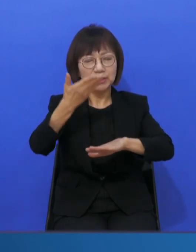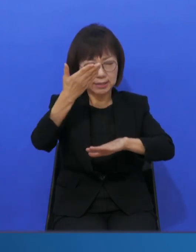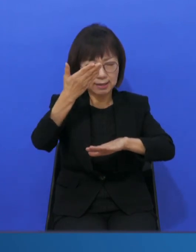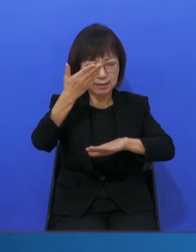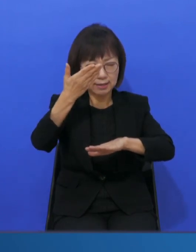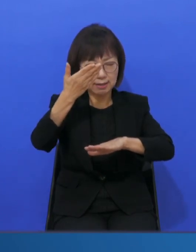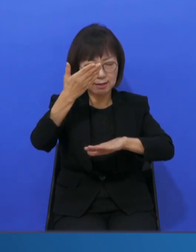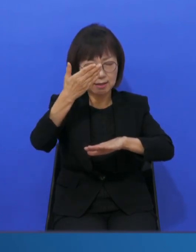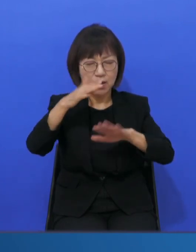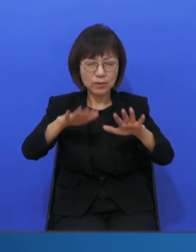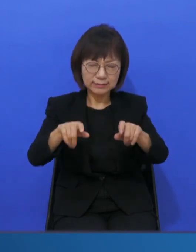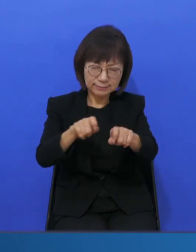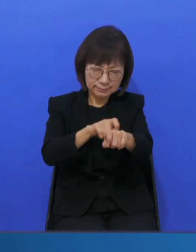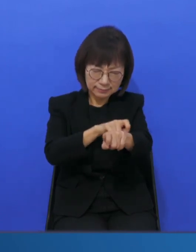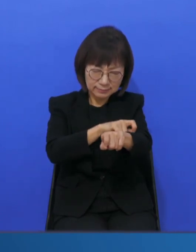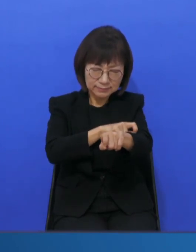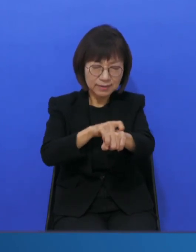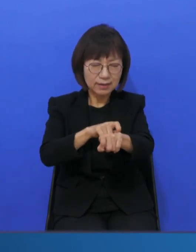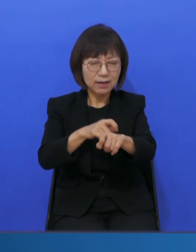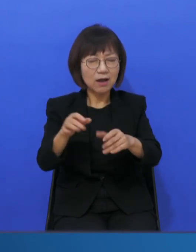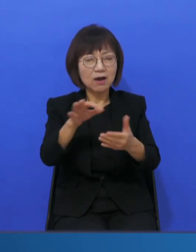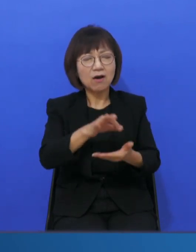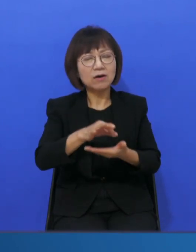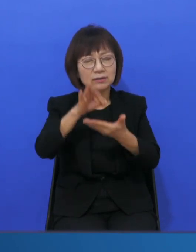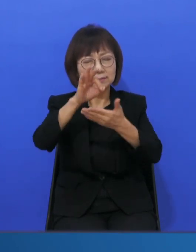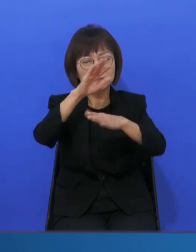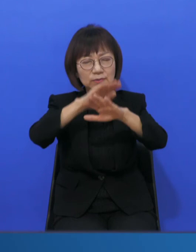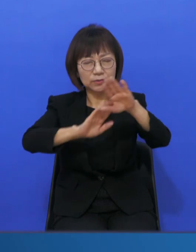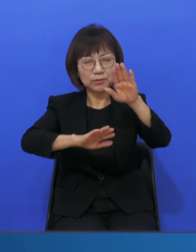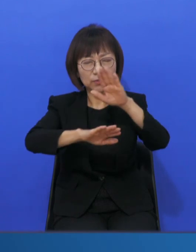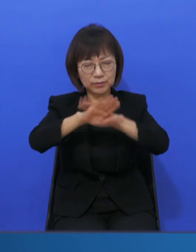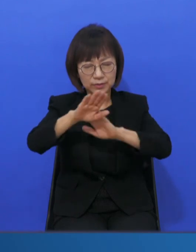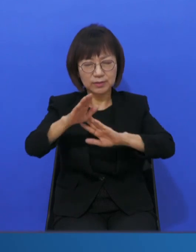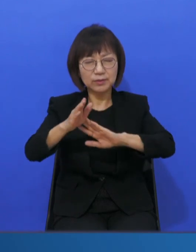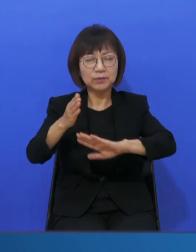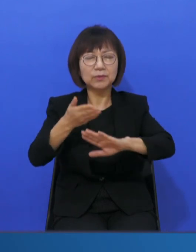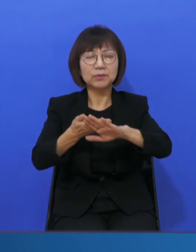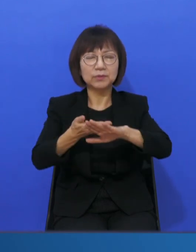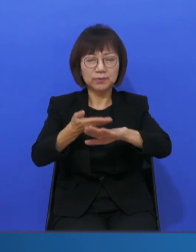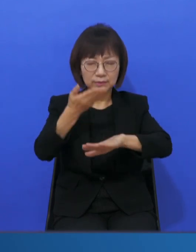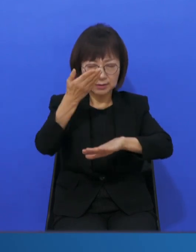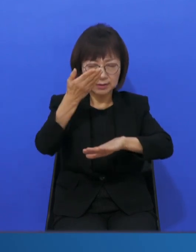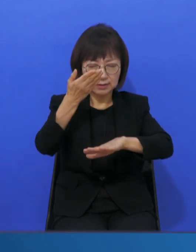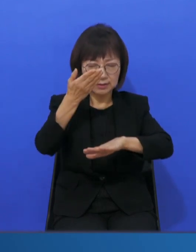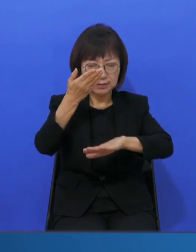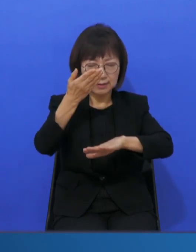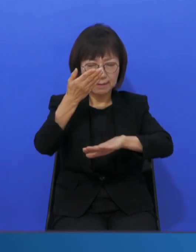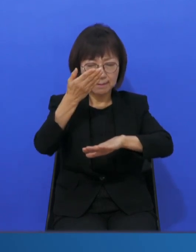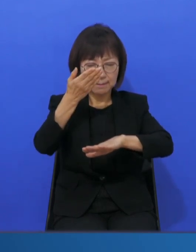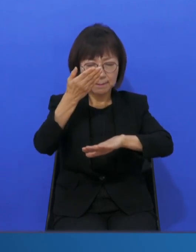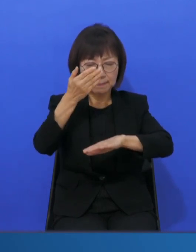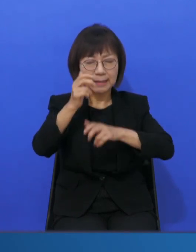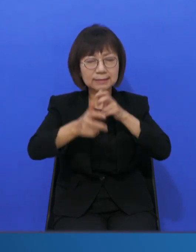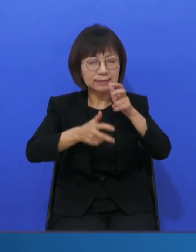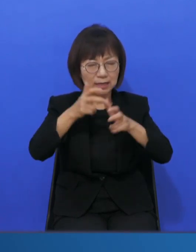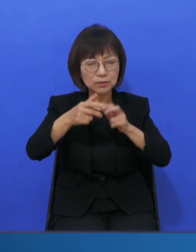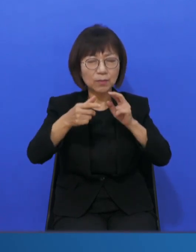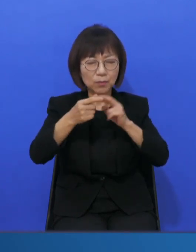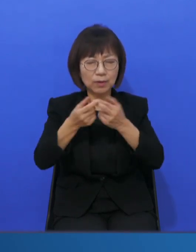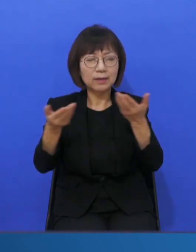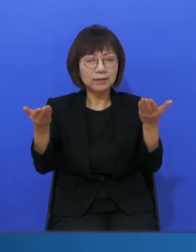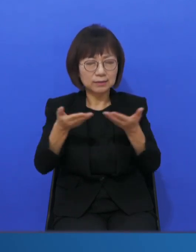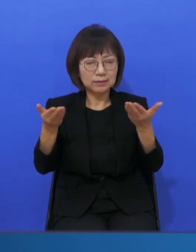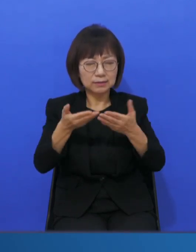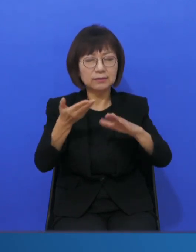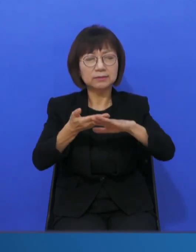occupations and fields, 오늘 특별히 예물 드린 손길 위에 especially upon the hands who give their offerings to you, 그 생업과 산업 위에